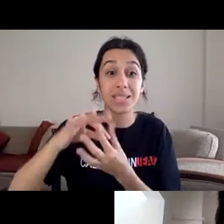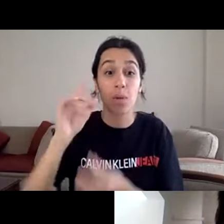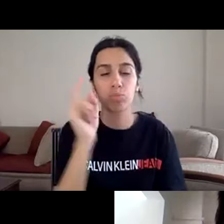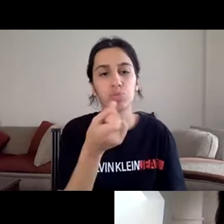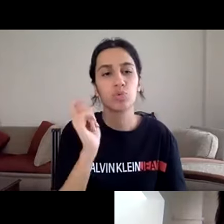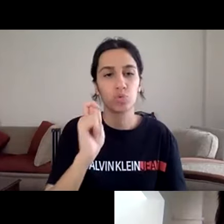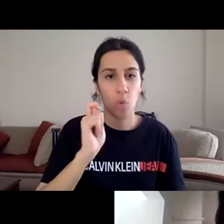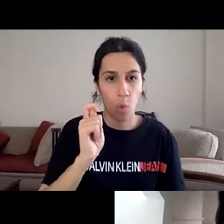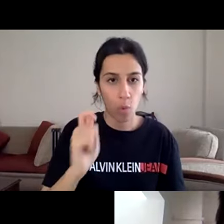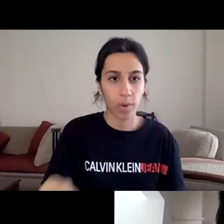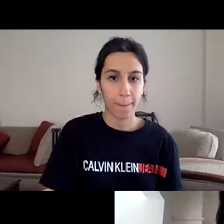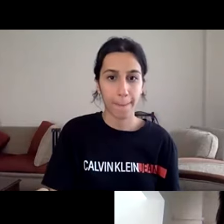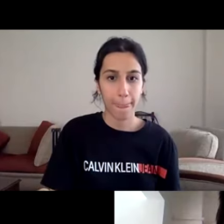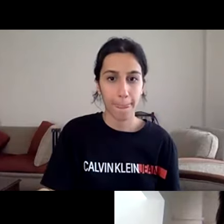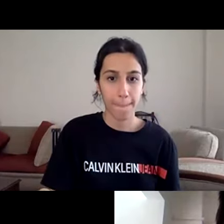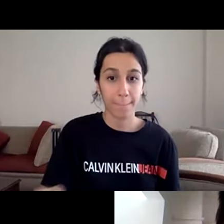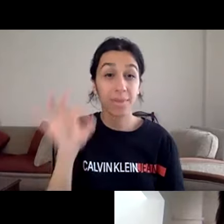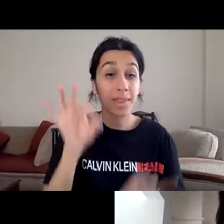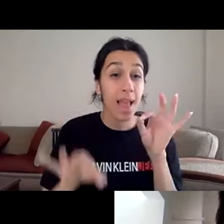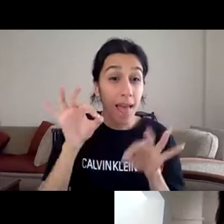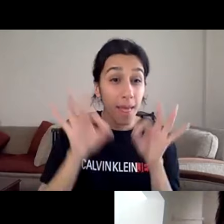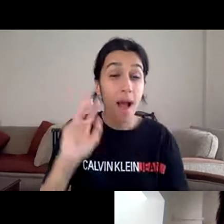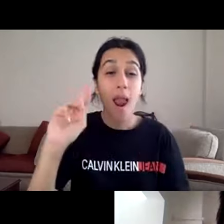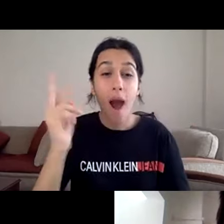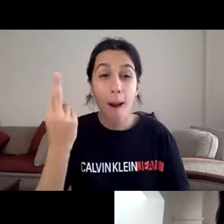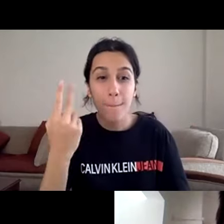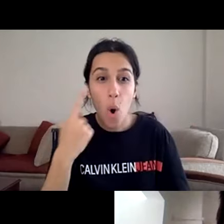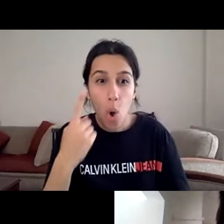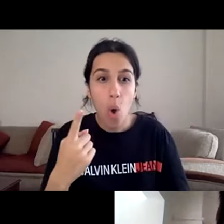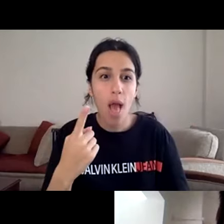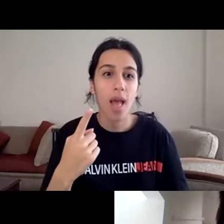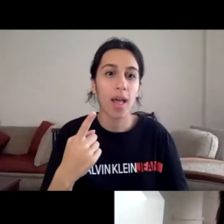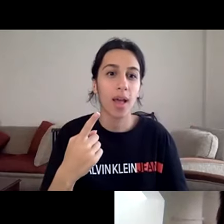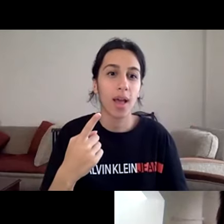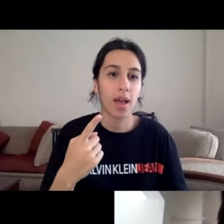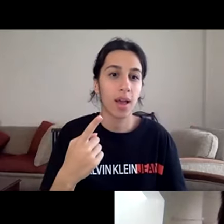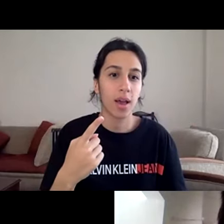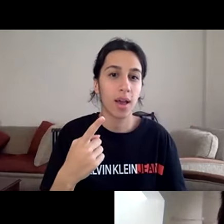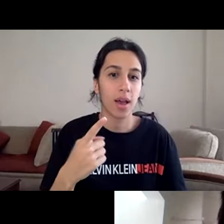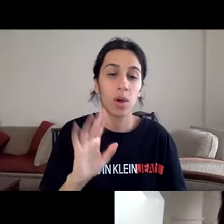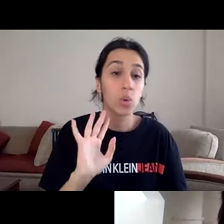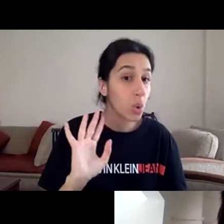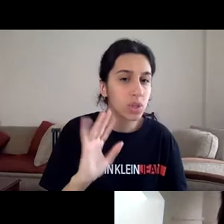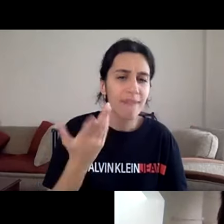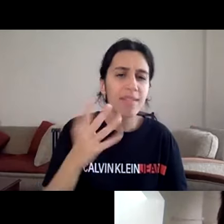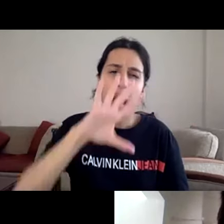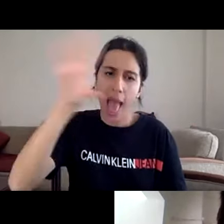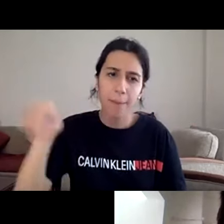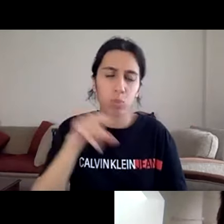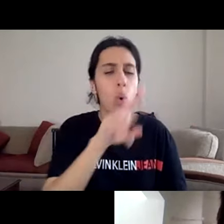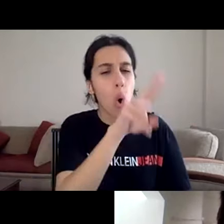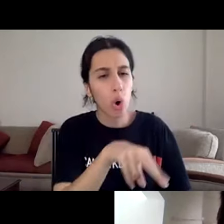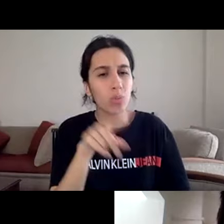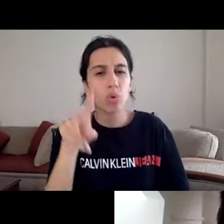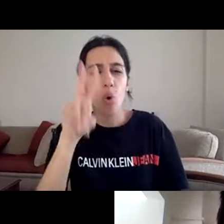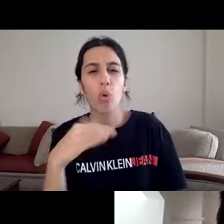zorlanıyoruz. Yani denetleyebilecek ve raporlaştırabilecek insan bulmakta daha çok zorlanıyoruz. Yoksa herkes evet bu sitede bunu okuyorum, şunu